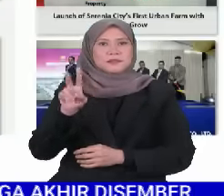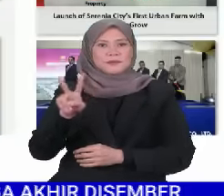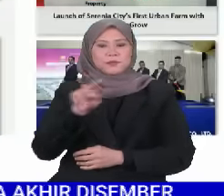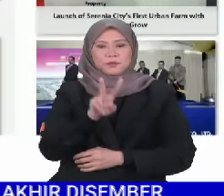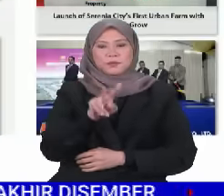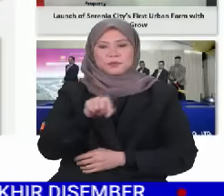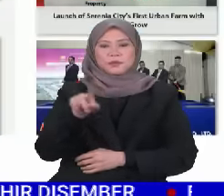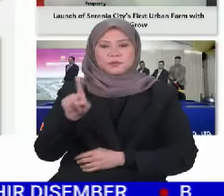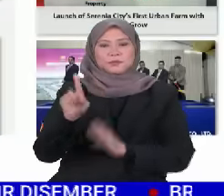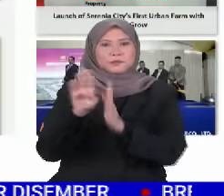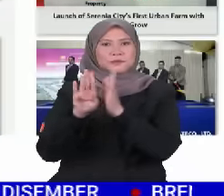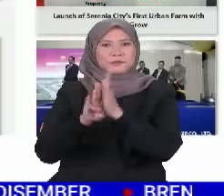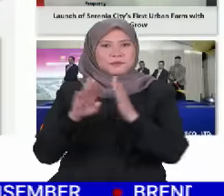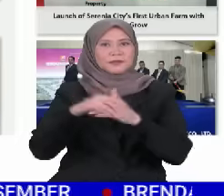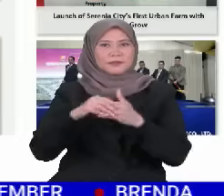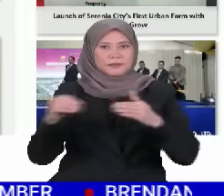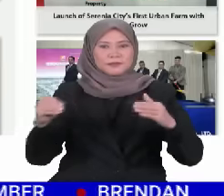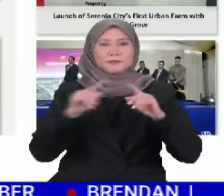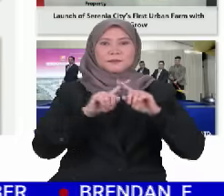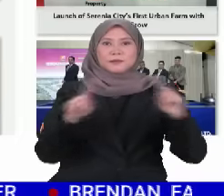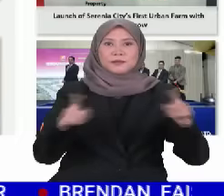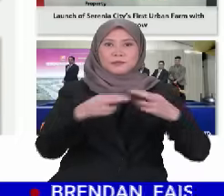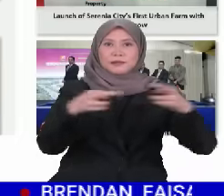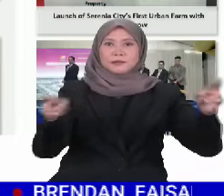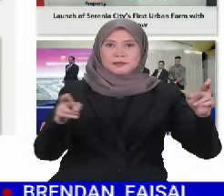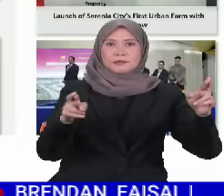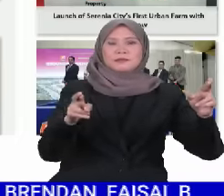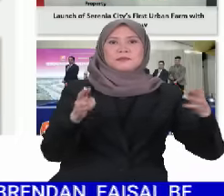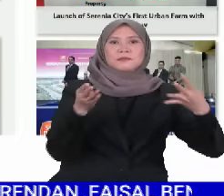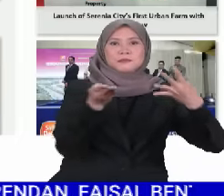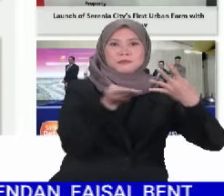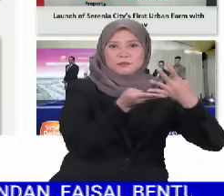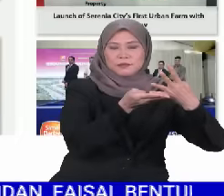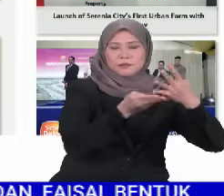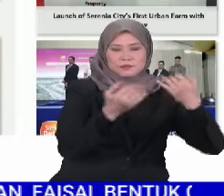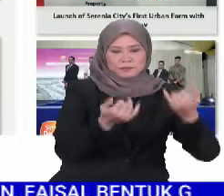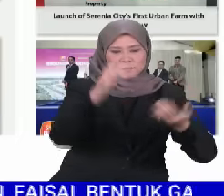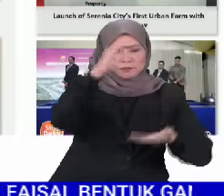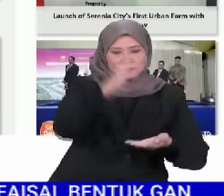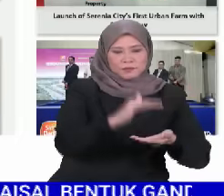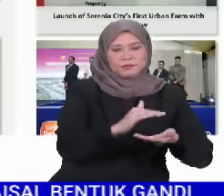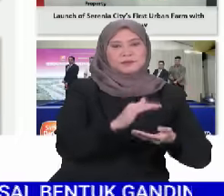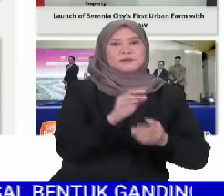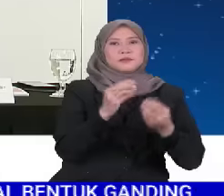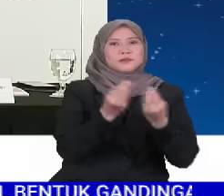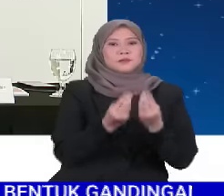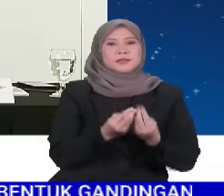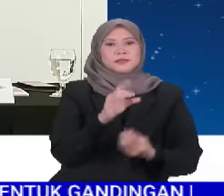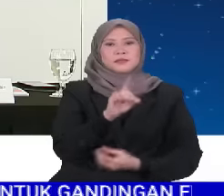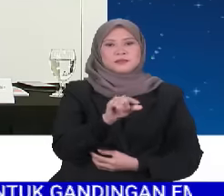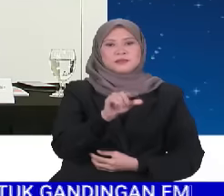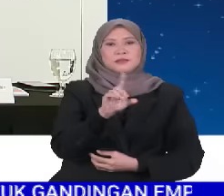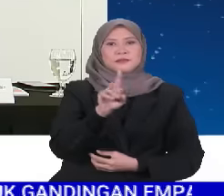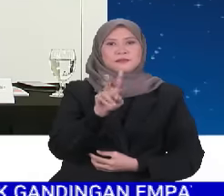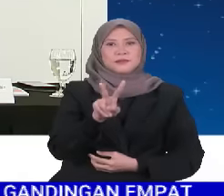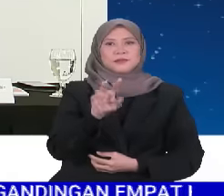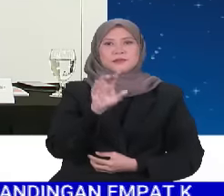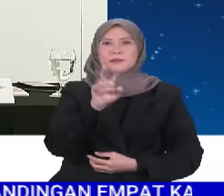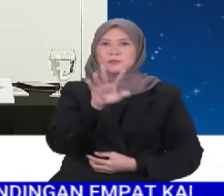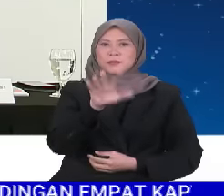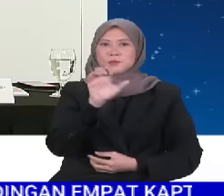21 billing bagaimanapun pelancaran pada suku ke-4 dikurangkan dengan jumlah jdb 500